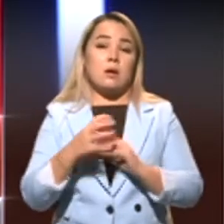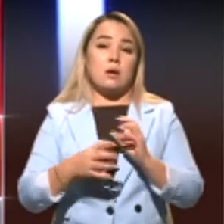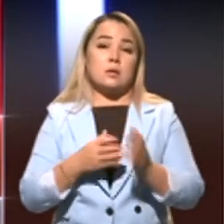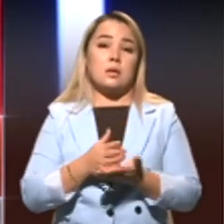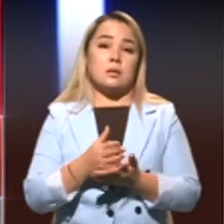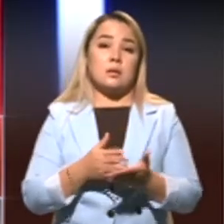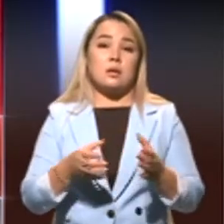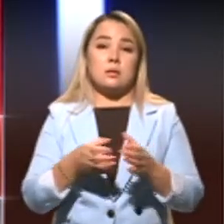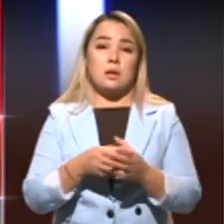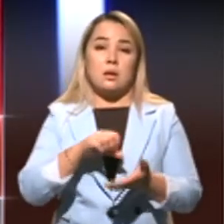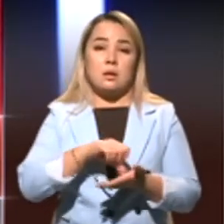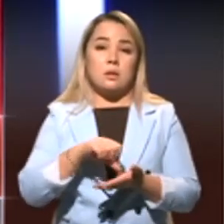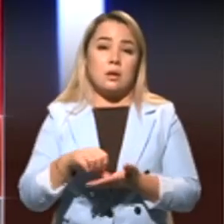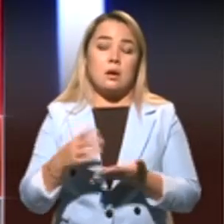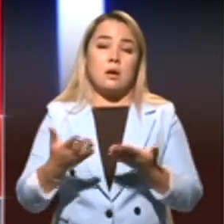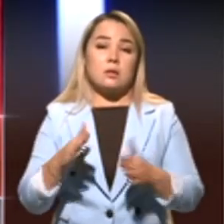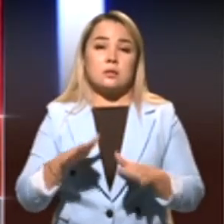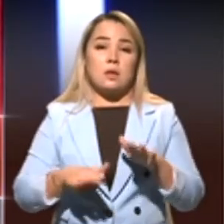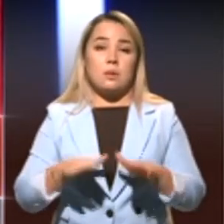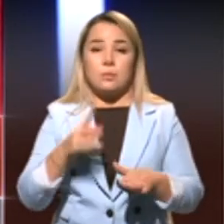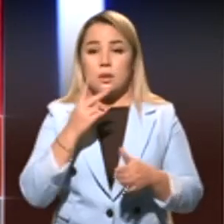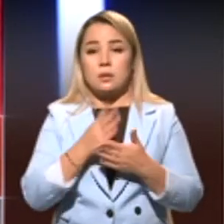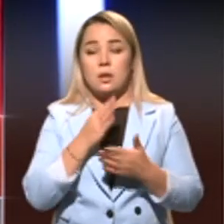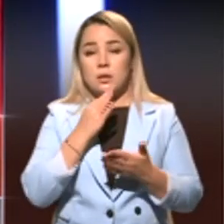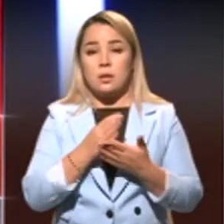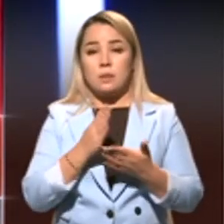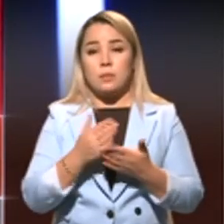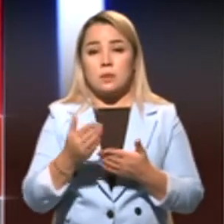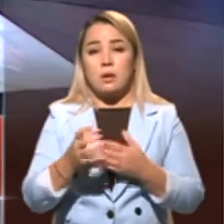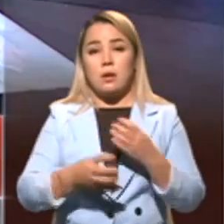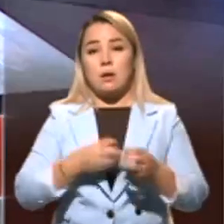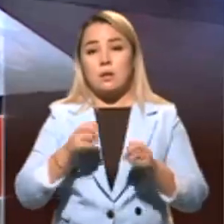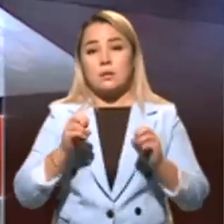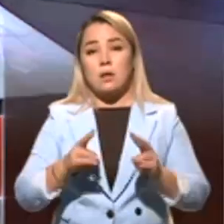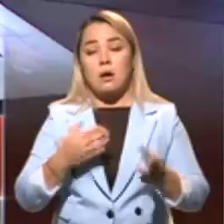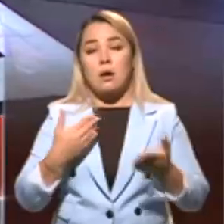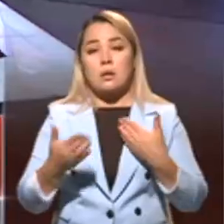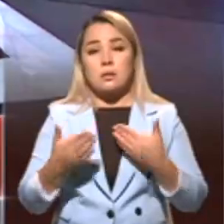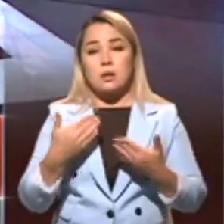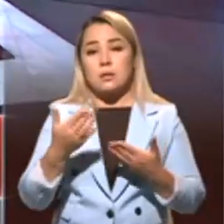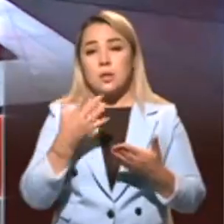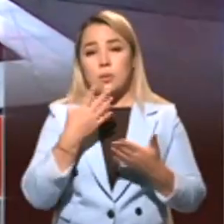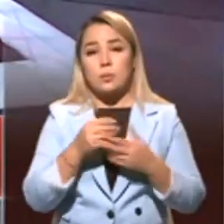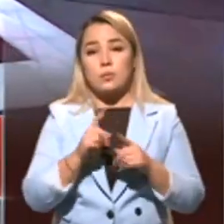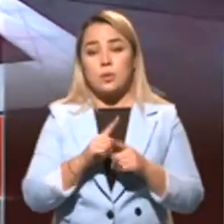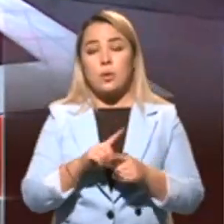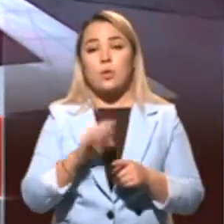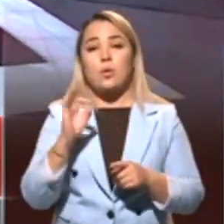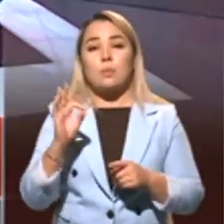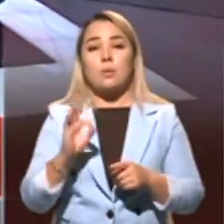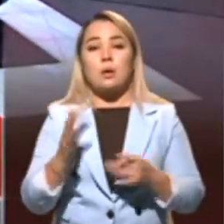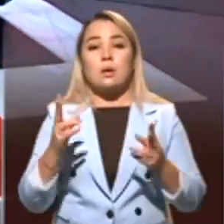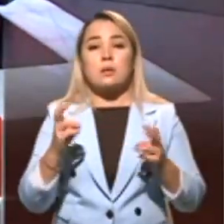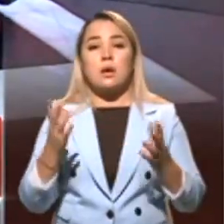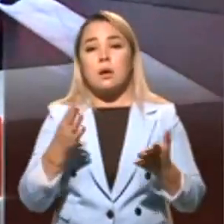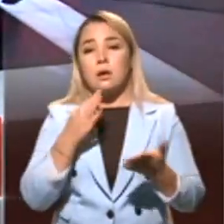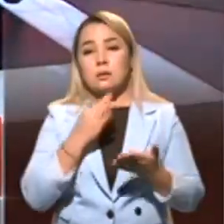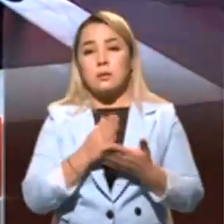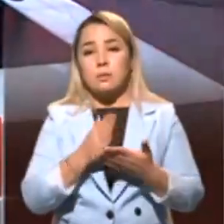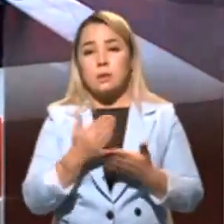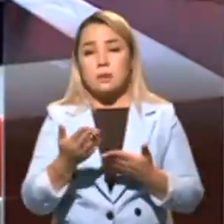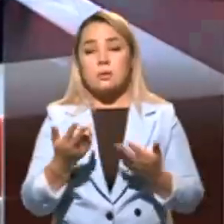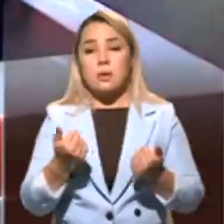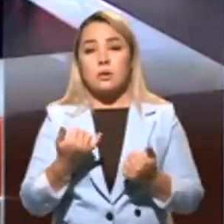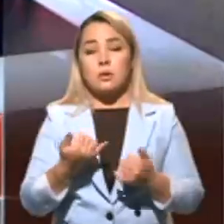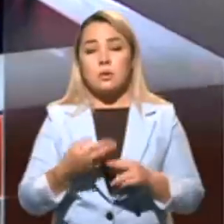саяси аренада бұл бізге қандай салмақ береді? Бұның халықаралық қатынаста бұның бізге беретін ұпайлары қандай? Енді